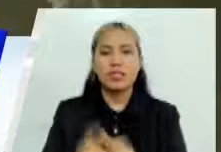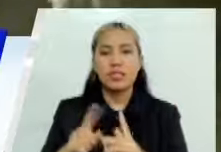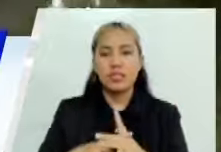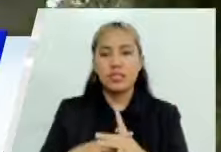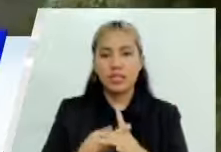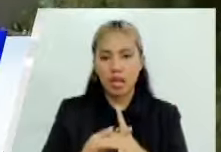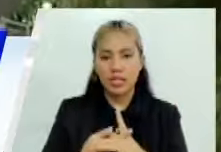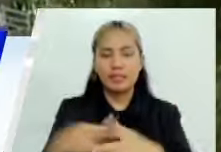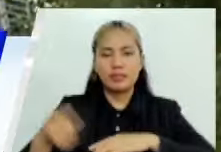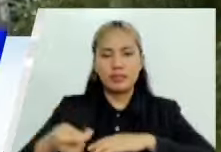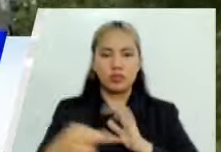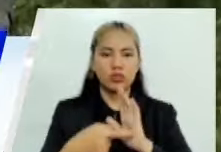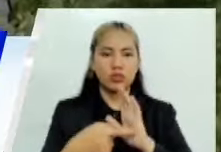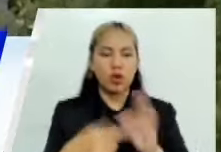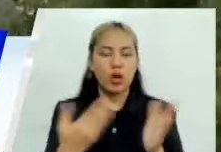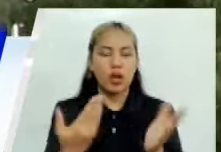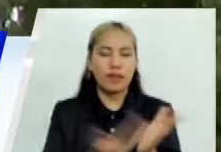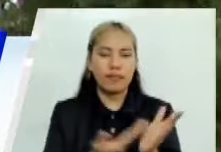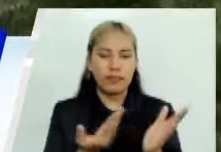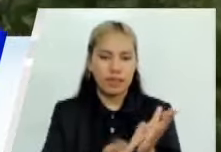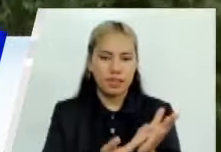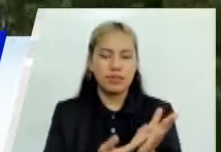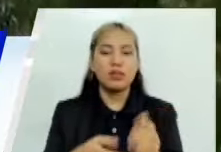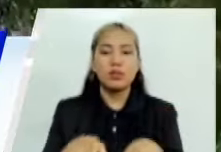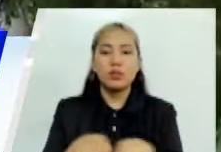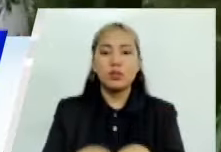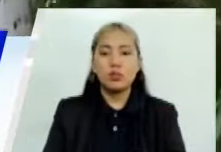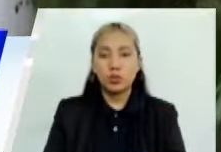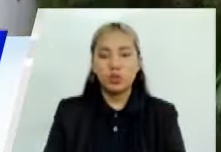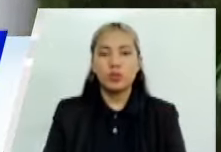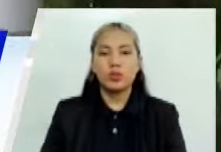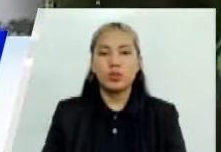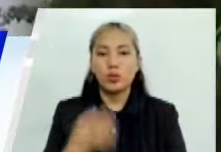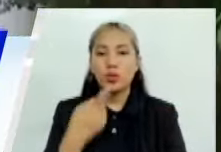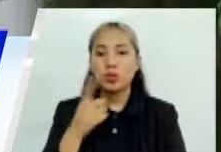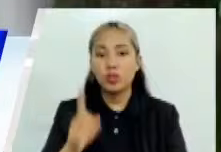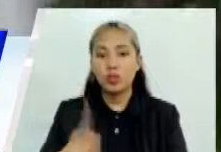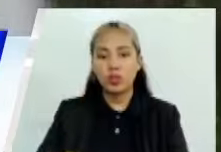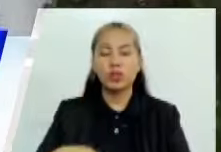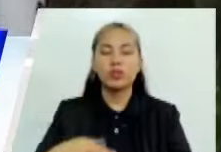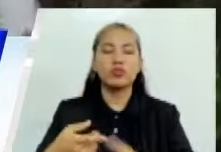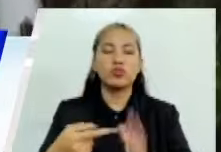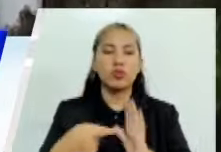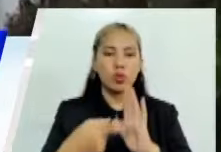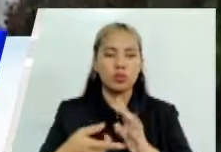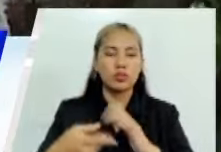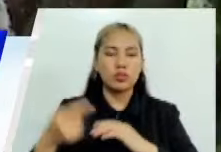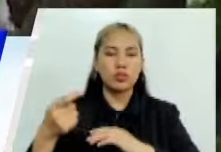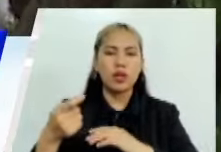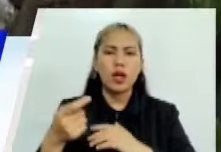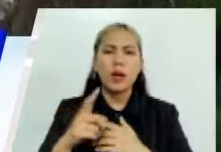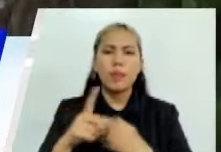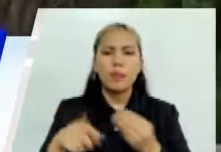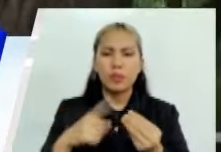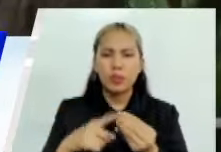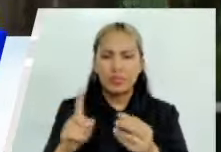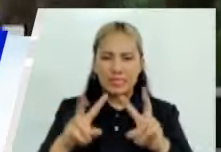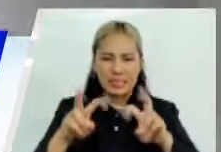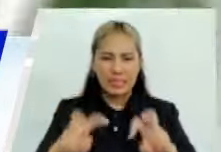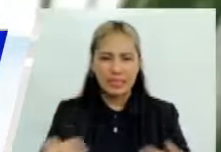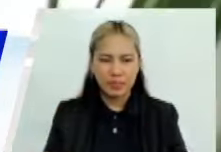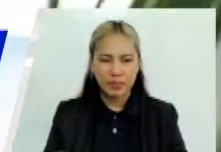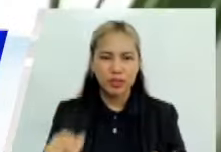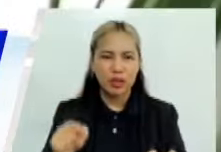ebidensya. Naglabas naman ang gag order ang hukom laban sa pagtalakay na magkabilang panig sa mga merito ng kaso sa